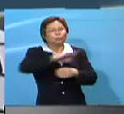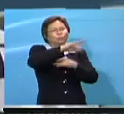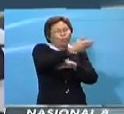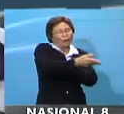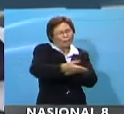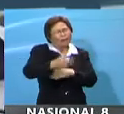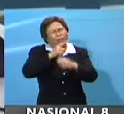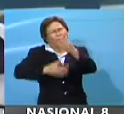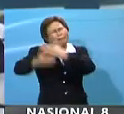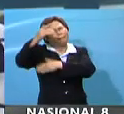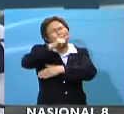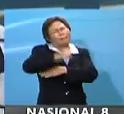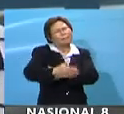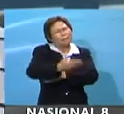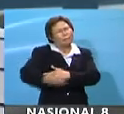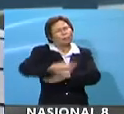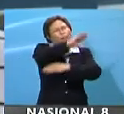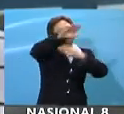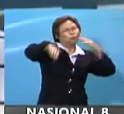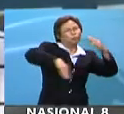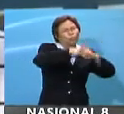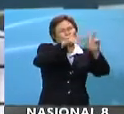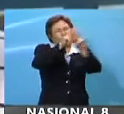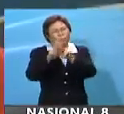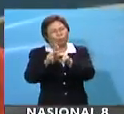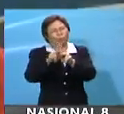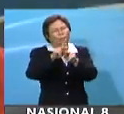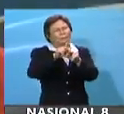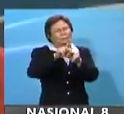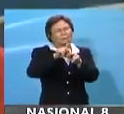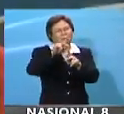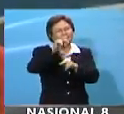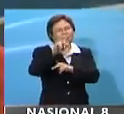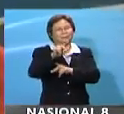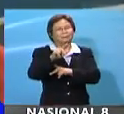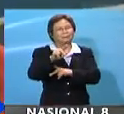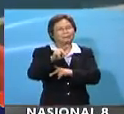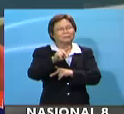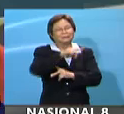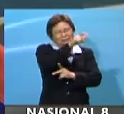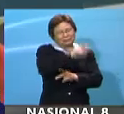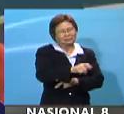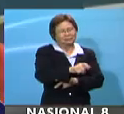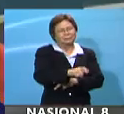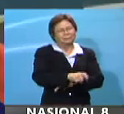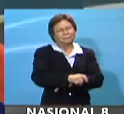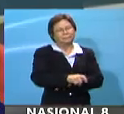antipak-antipak yang ada di seluruh Kampung Uli Cekai. Dia adalah seorang yang